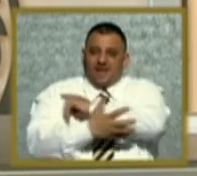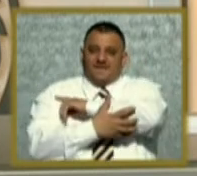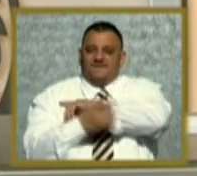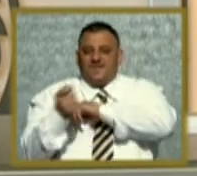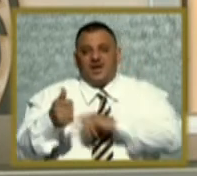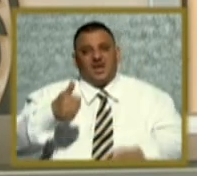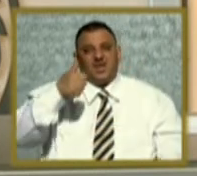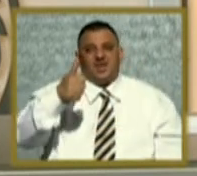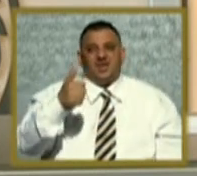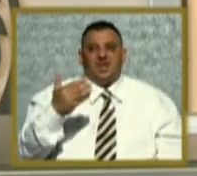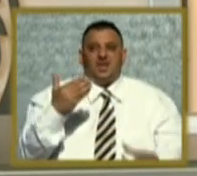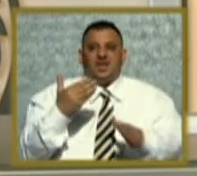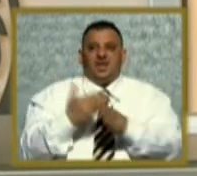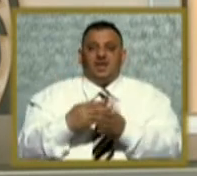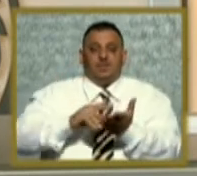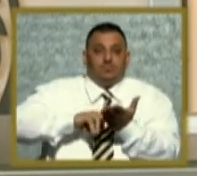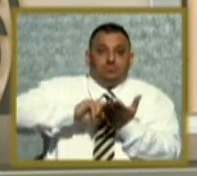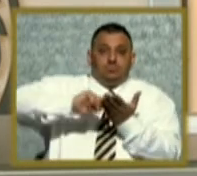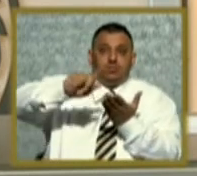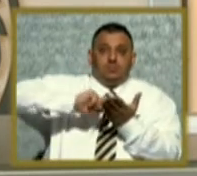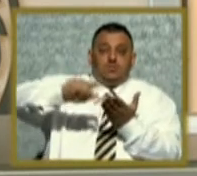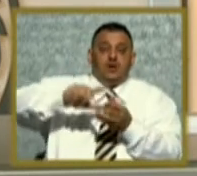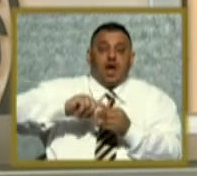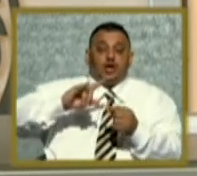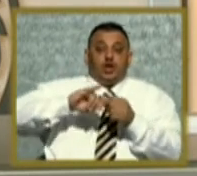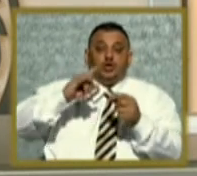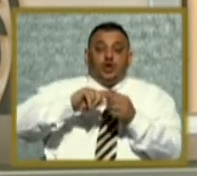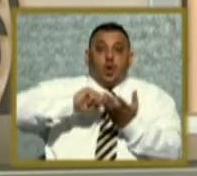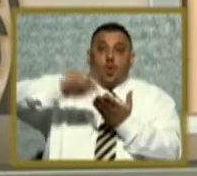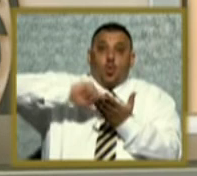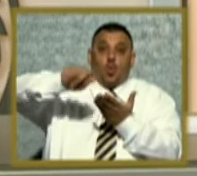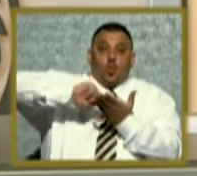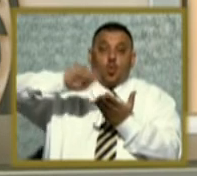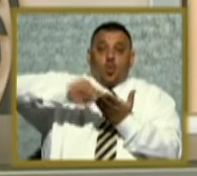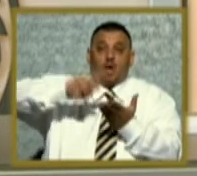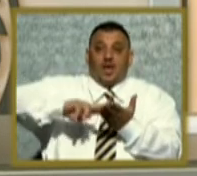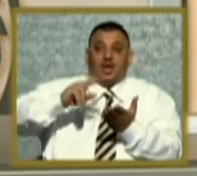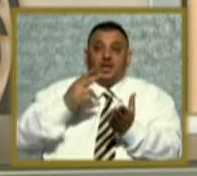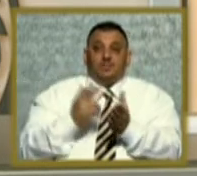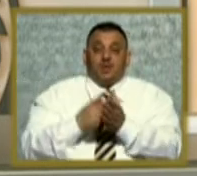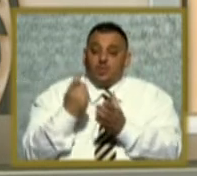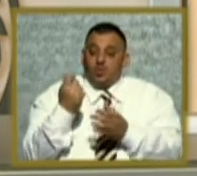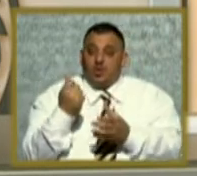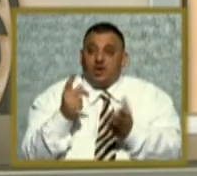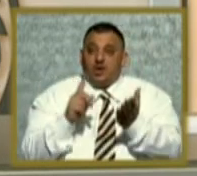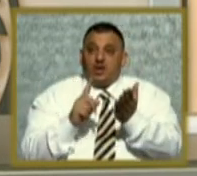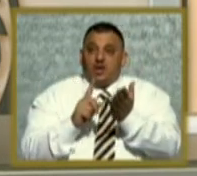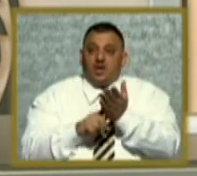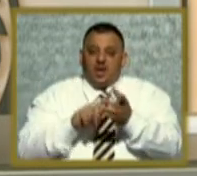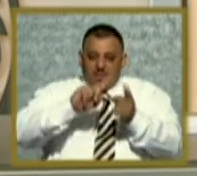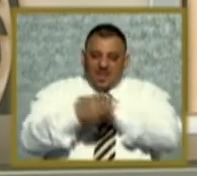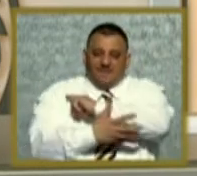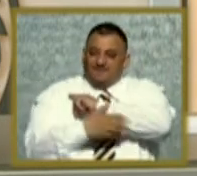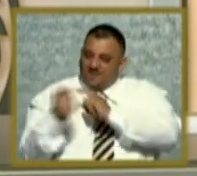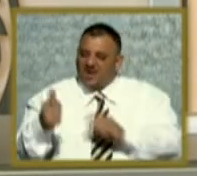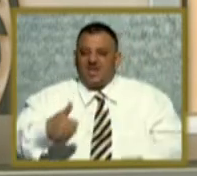يعني رسائل كثيرة جدا تصل عشرات، وكل رسالة لها سعر كذا وكذا، هذه لو أعطاها الفقراء